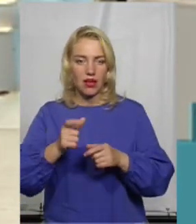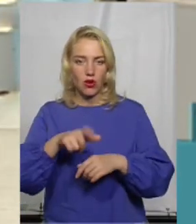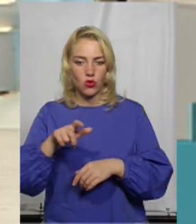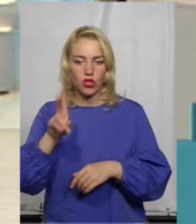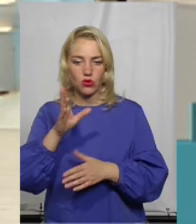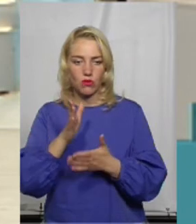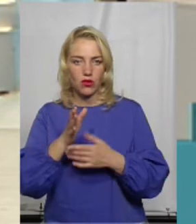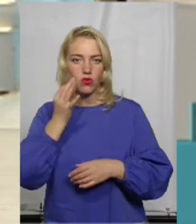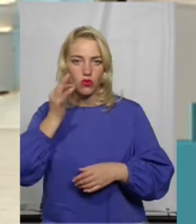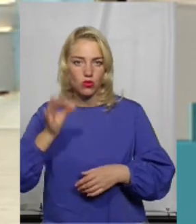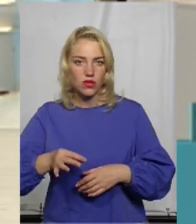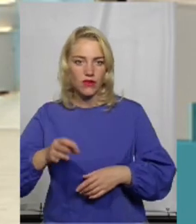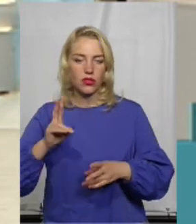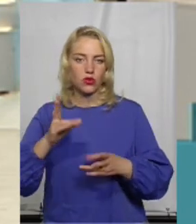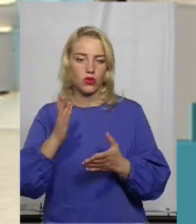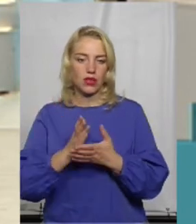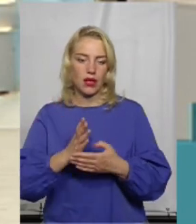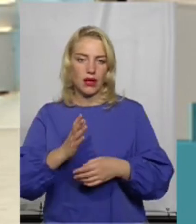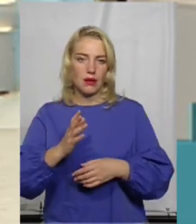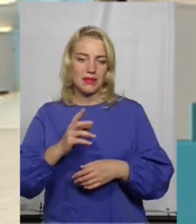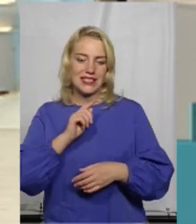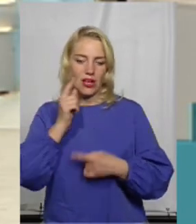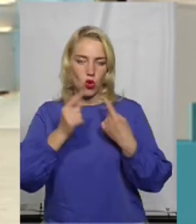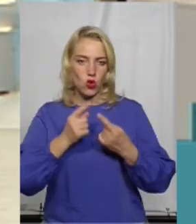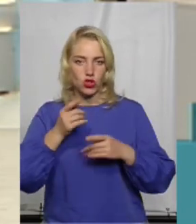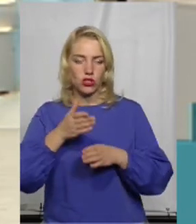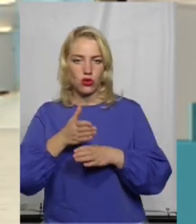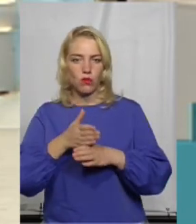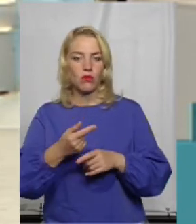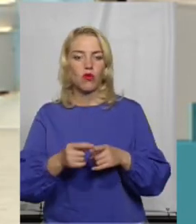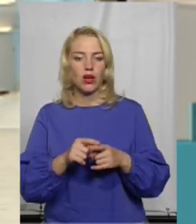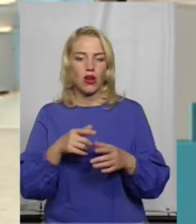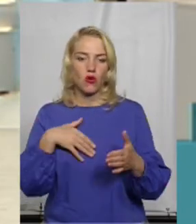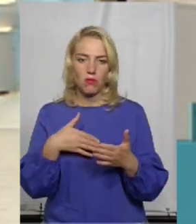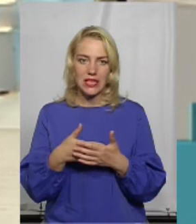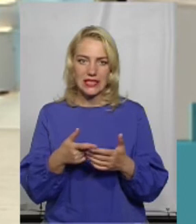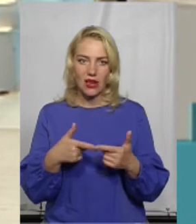люди, які вже мають досвід такої психологічної допомоги, це із громадських організацій,